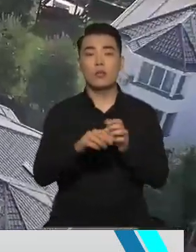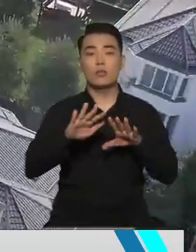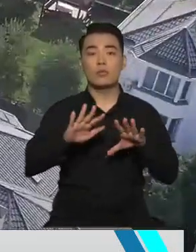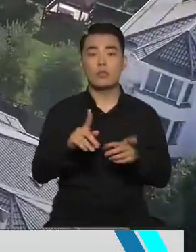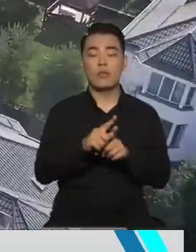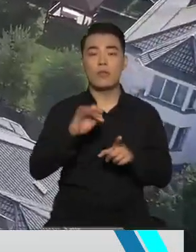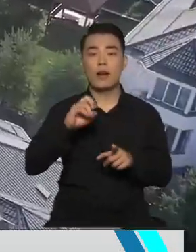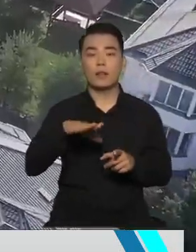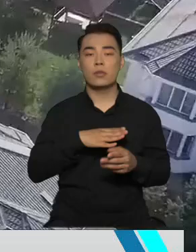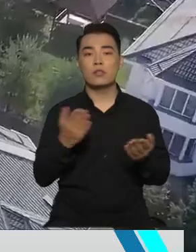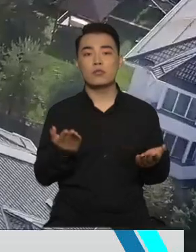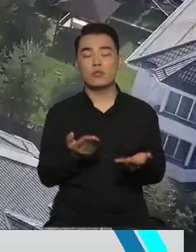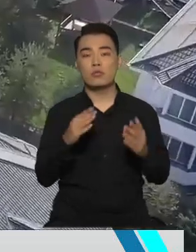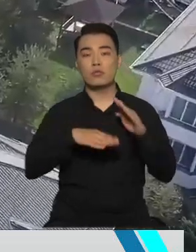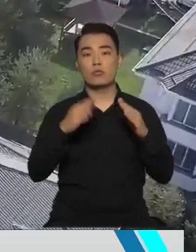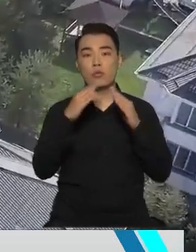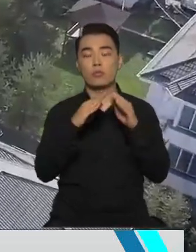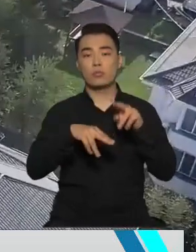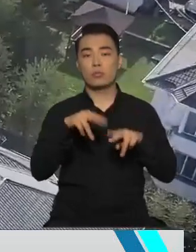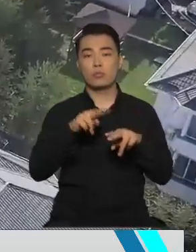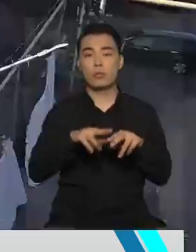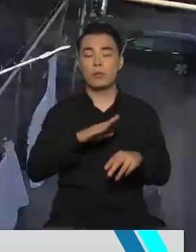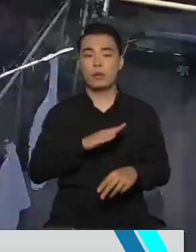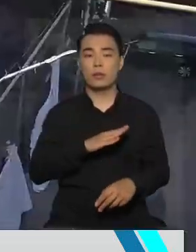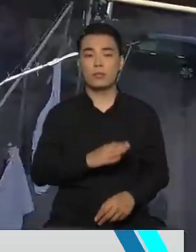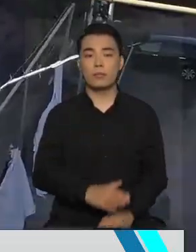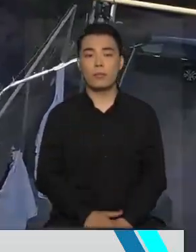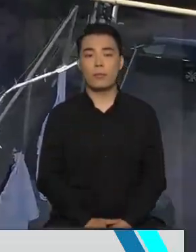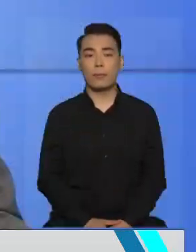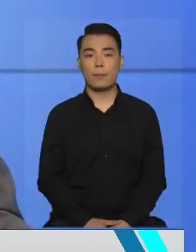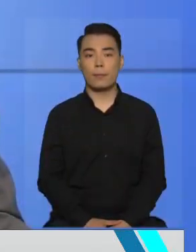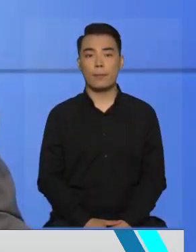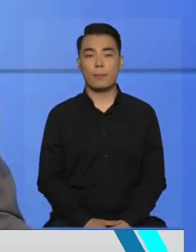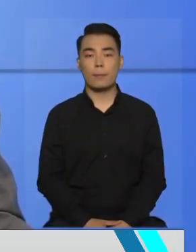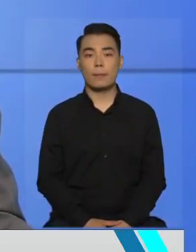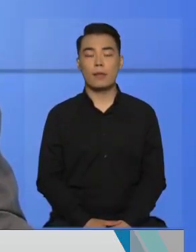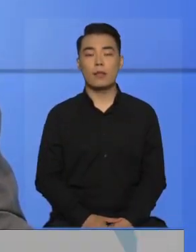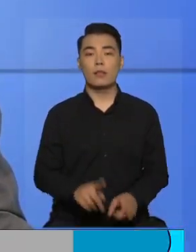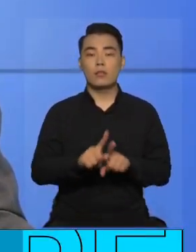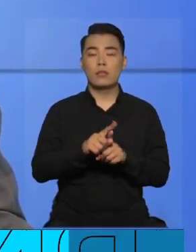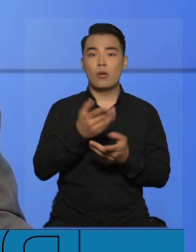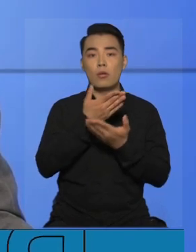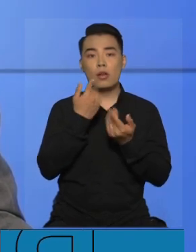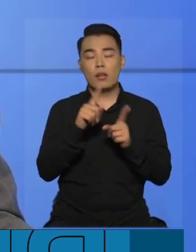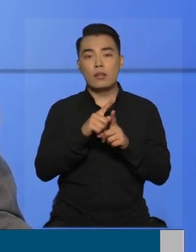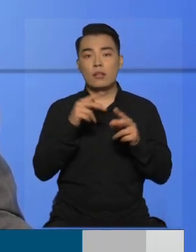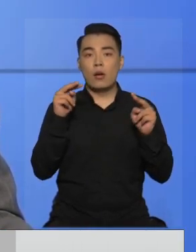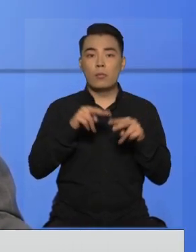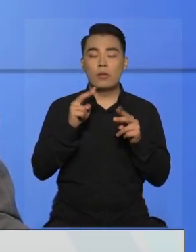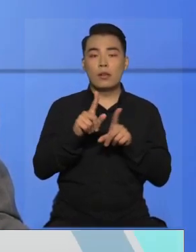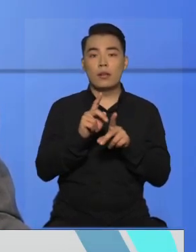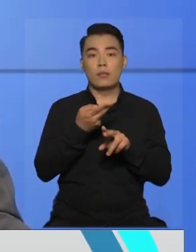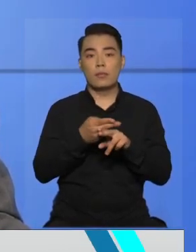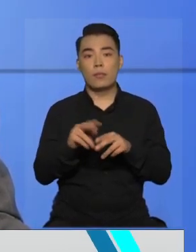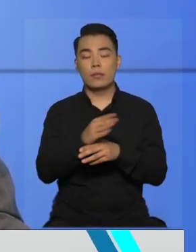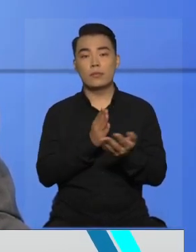встречаются при строительстве жилья. Отсутствие контроля за данными процессами